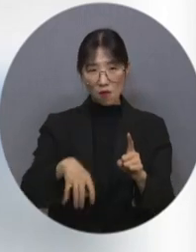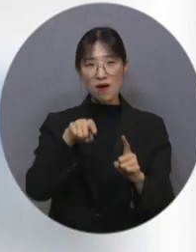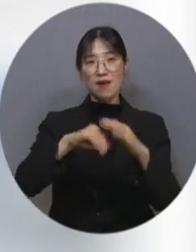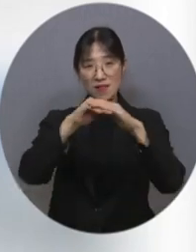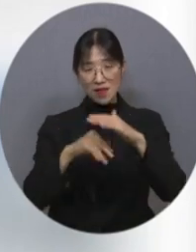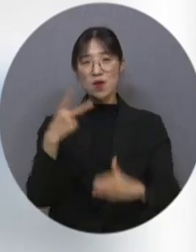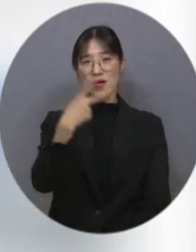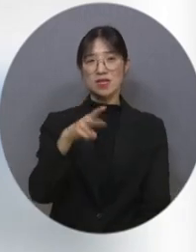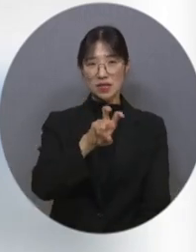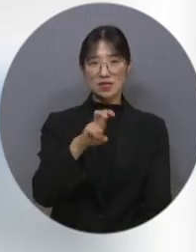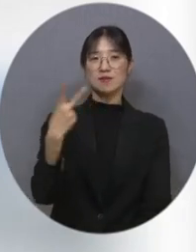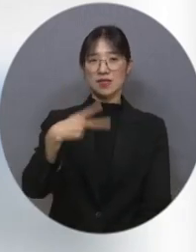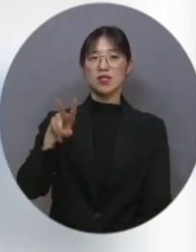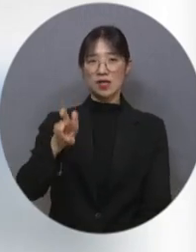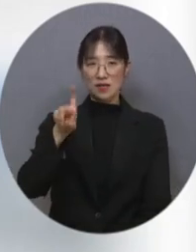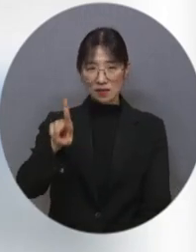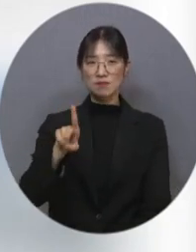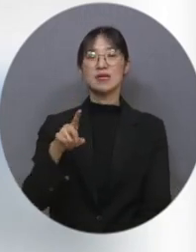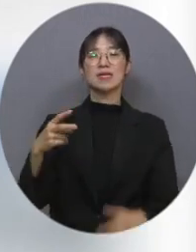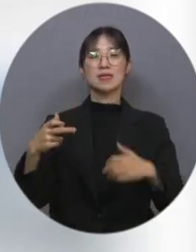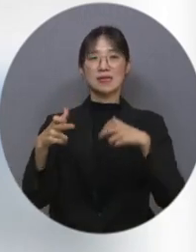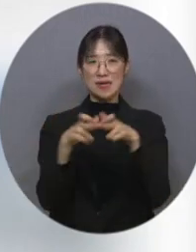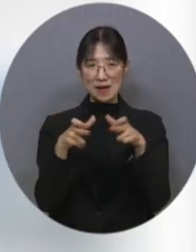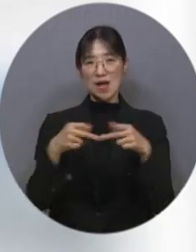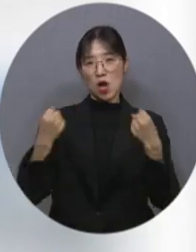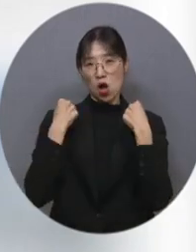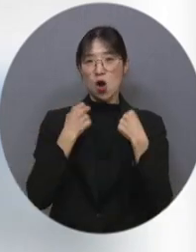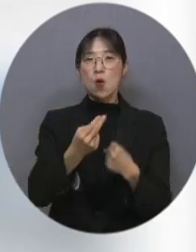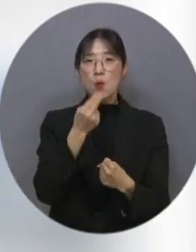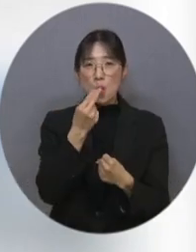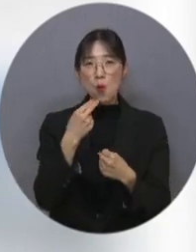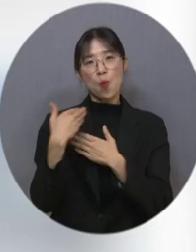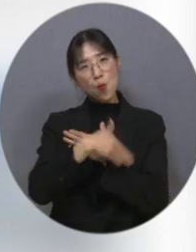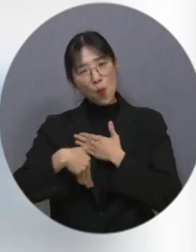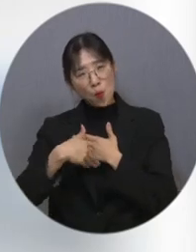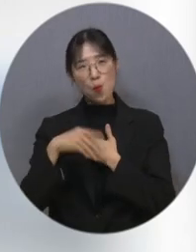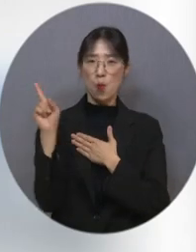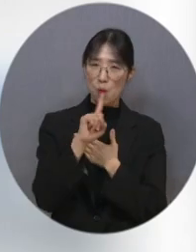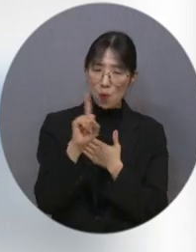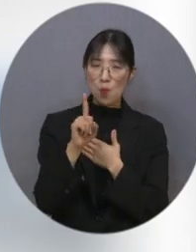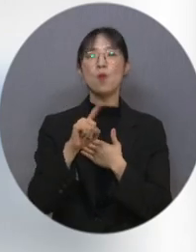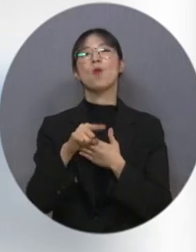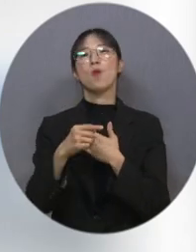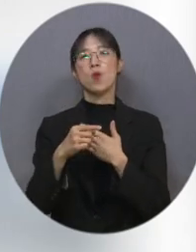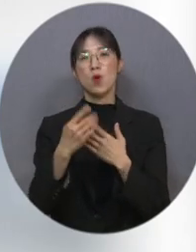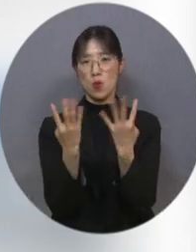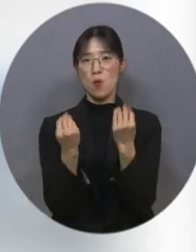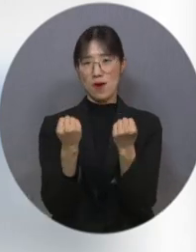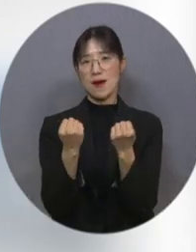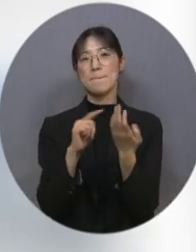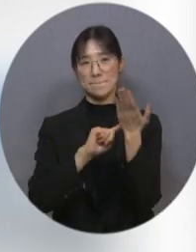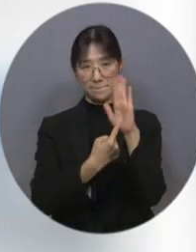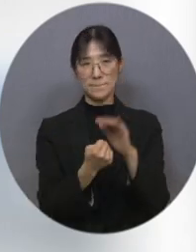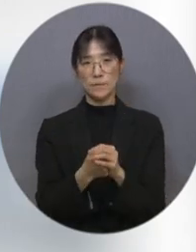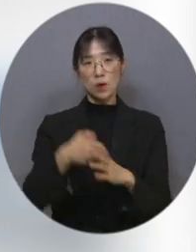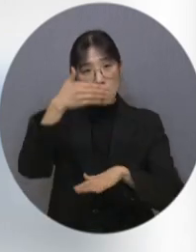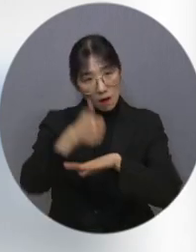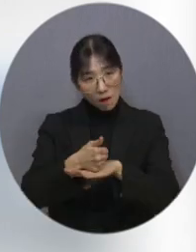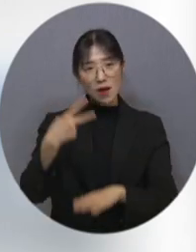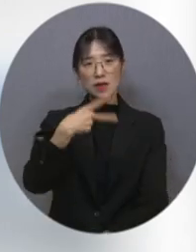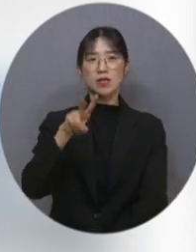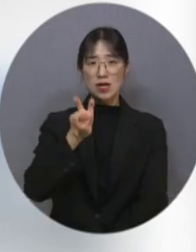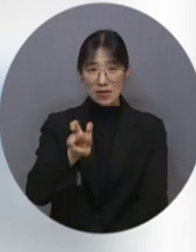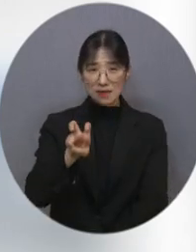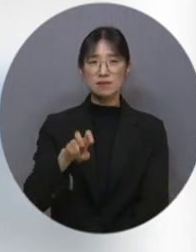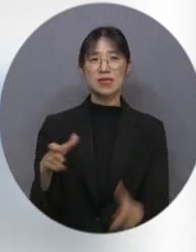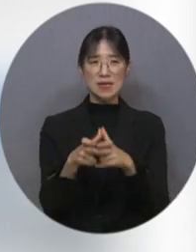2020년 장애인 건강보건 통계 결과를 발표했습니다 조사결과 2020년 장애인 건강검진